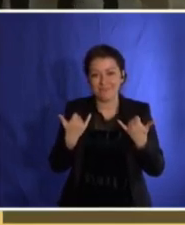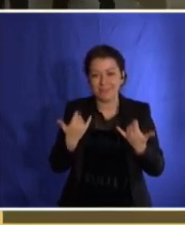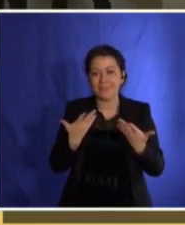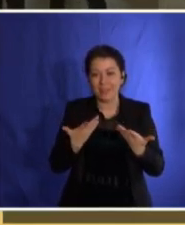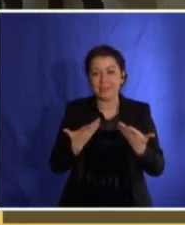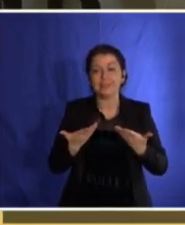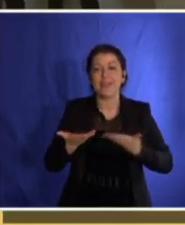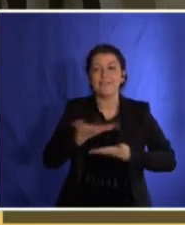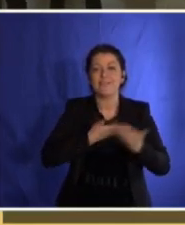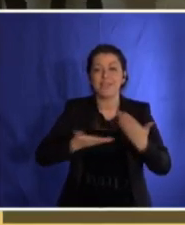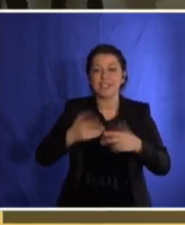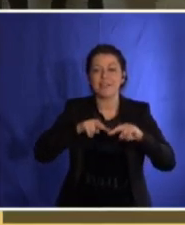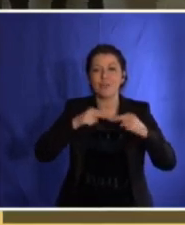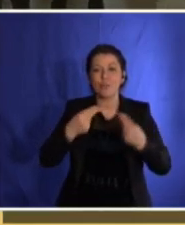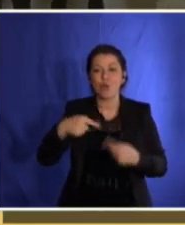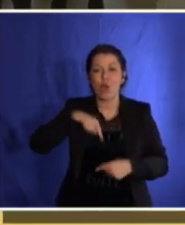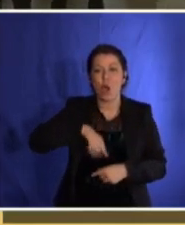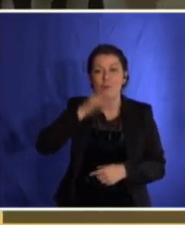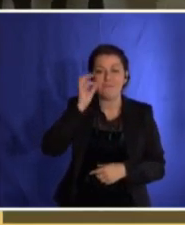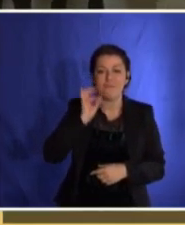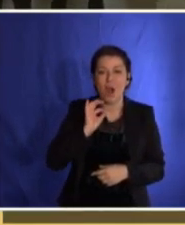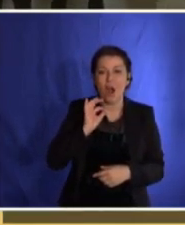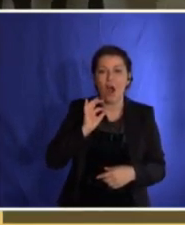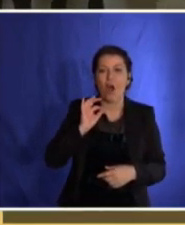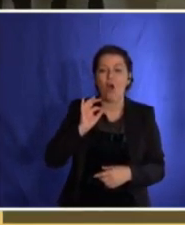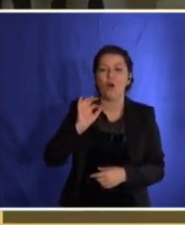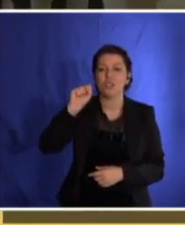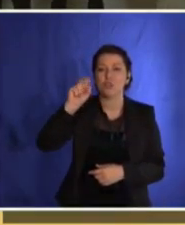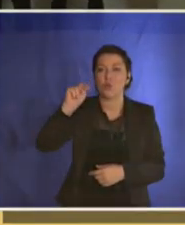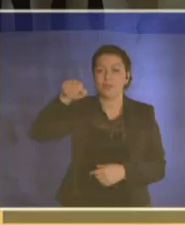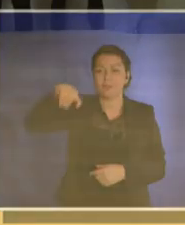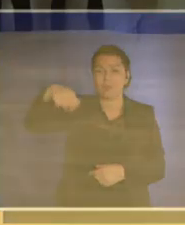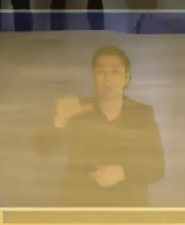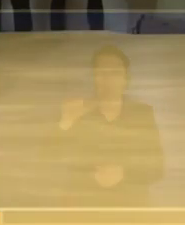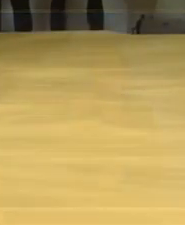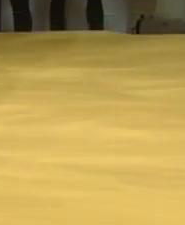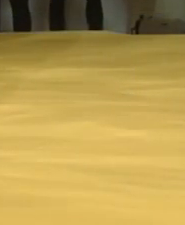Wirtschaftsbund-Obfrau, unserer Sonja Zwartl. Bitte um deine Ausführungen.